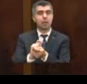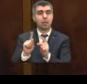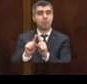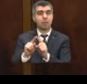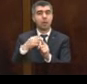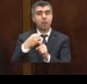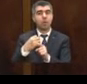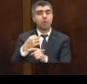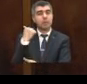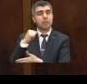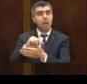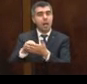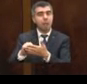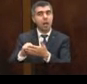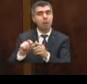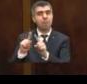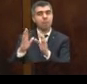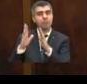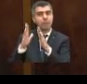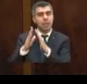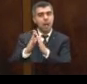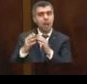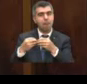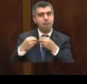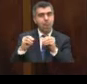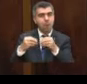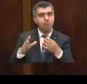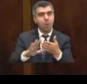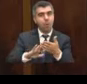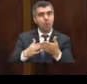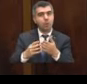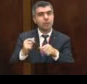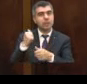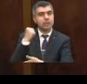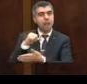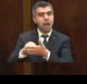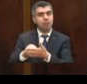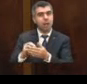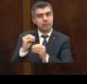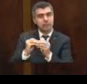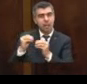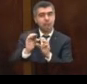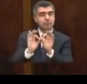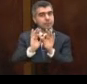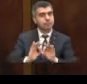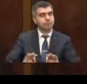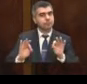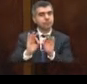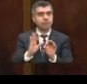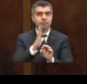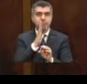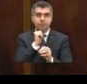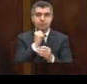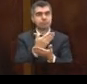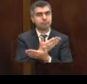التحفيزات الجبائية والعقارية والدعم المالي العمومي وتوجيهها نحو الاقتصاد الحقيقي والاستثمار المثمر